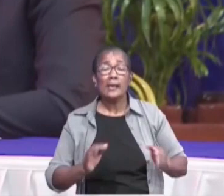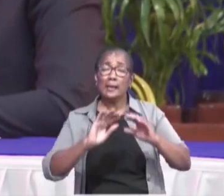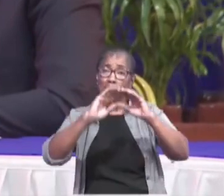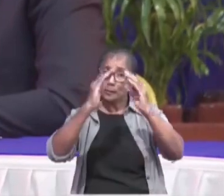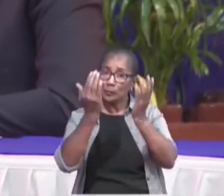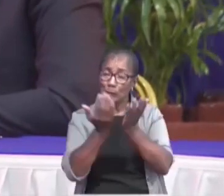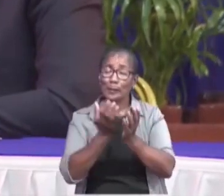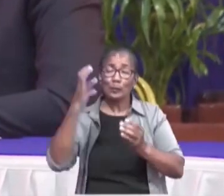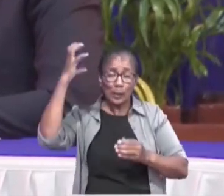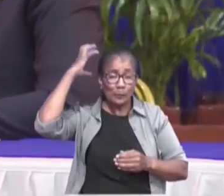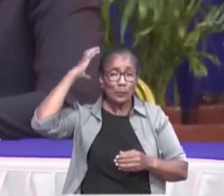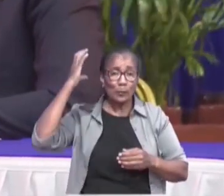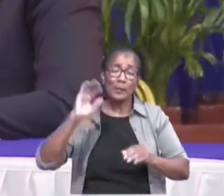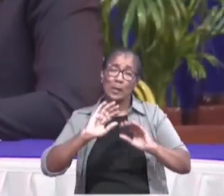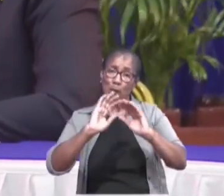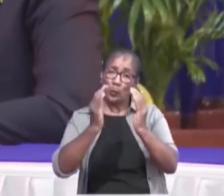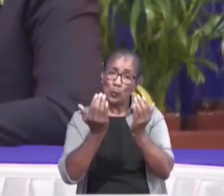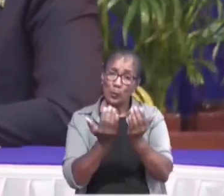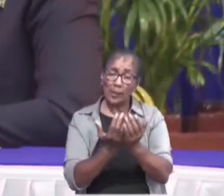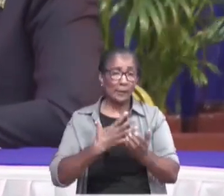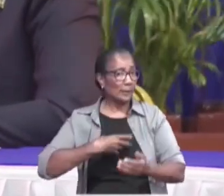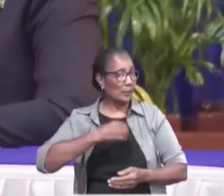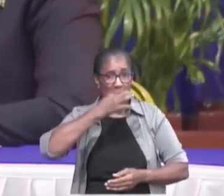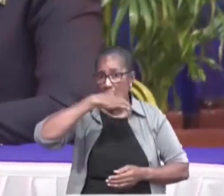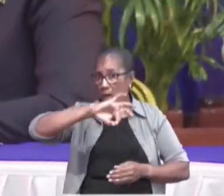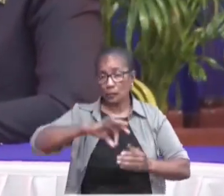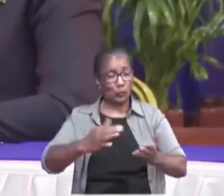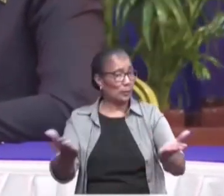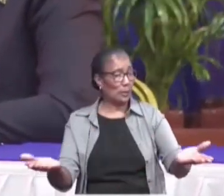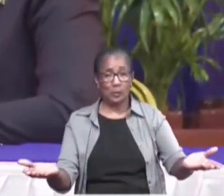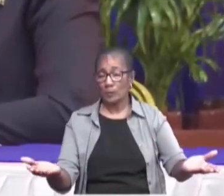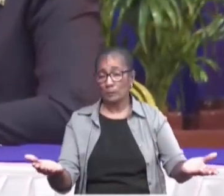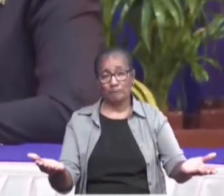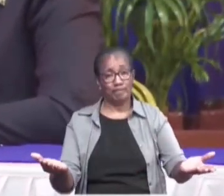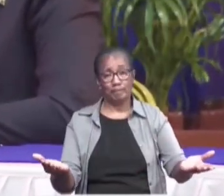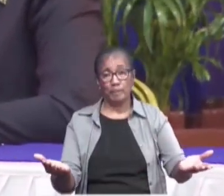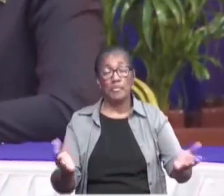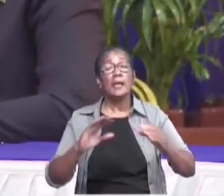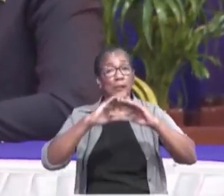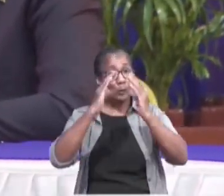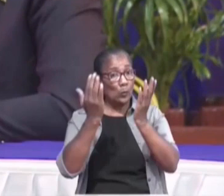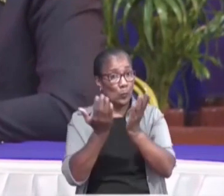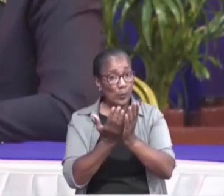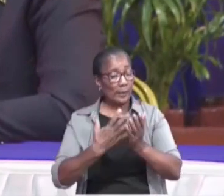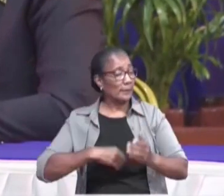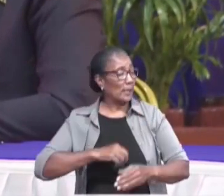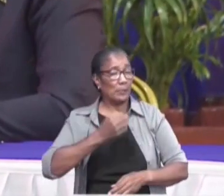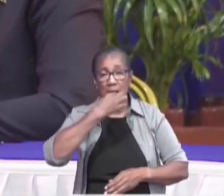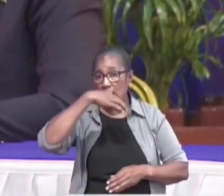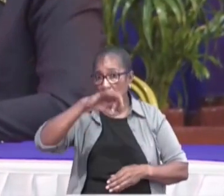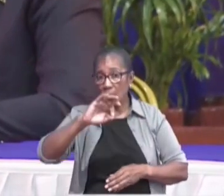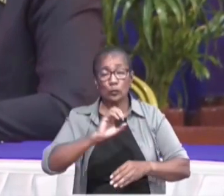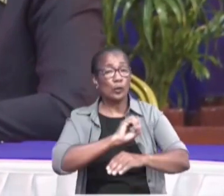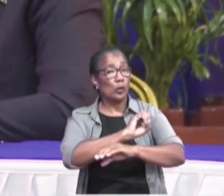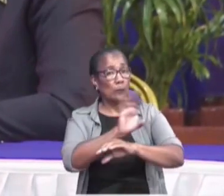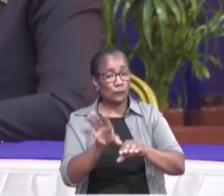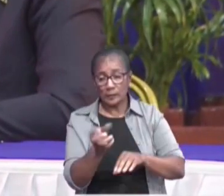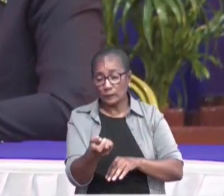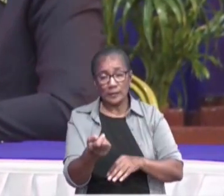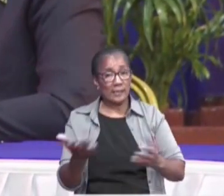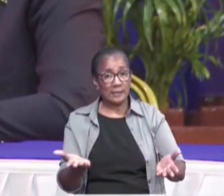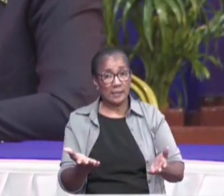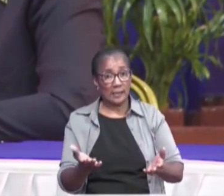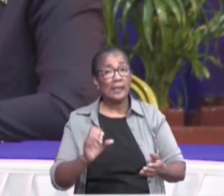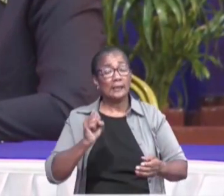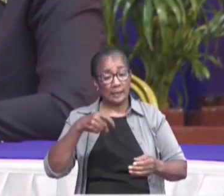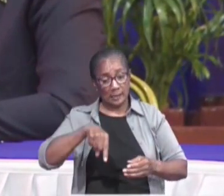wereldwijd probleem. De wereld heeft geen antwoord hierop. De wereld heeft geen antwoord op COVID financieel. Dat